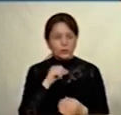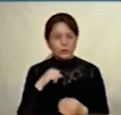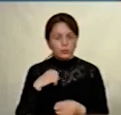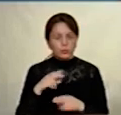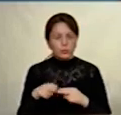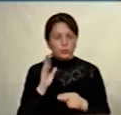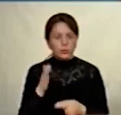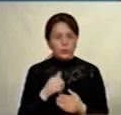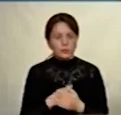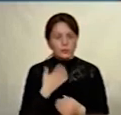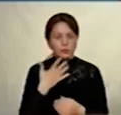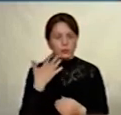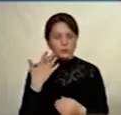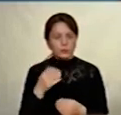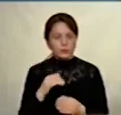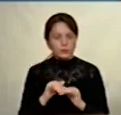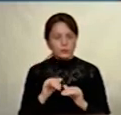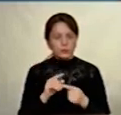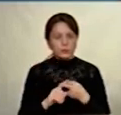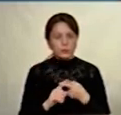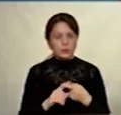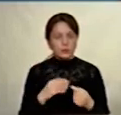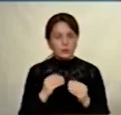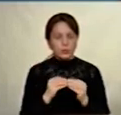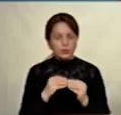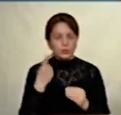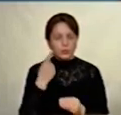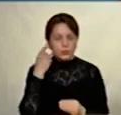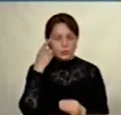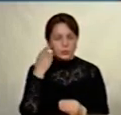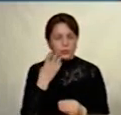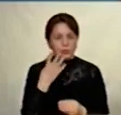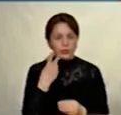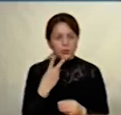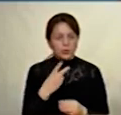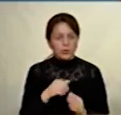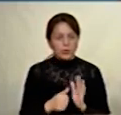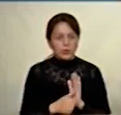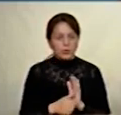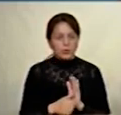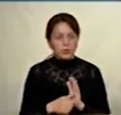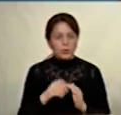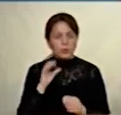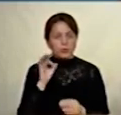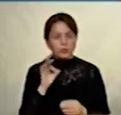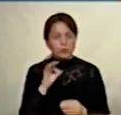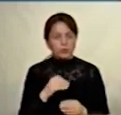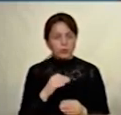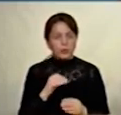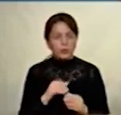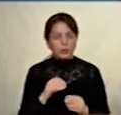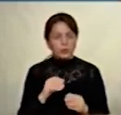tushadi. 5 ga 5 ni qo'shsak 10, 1 dilda. 4 ga 2 6, 0 ni qo'shsak 6, 6 dildagi